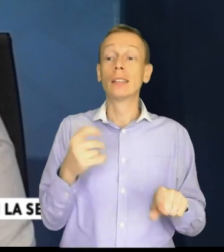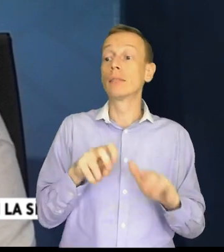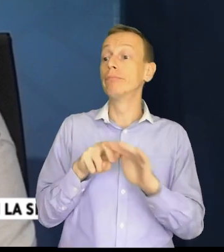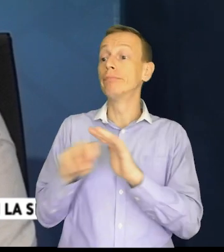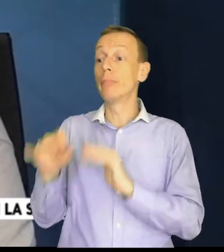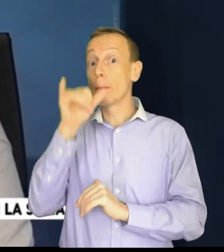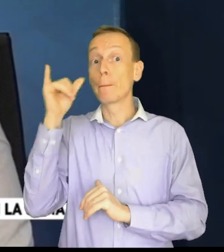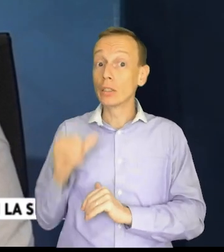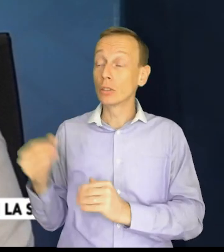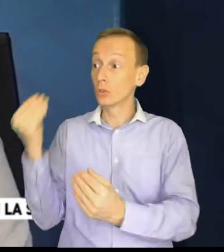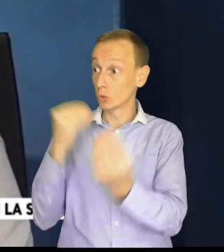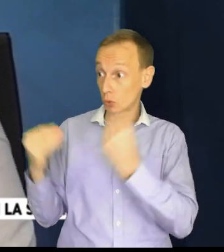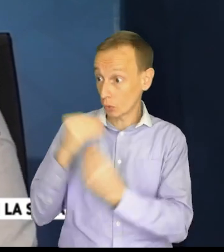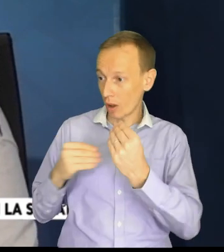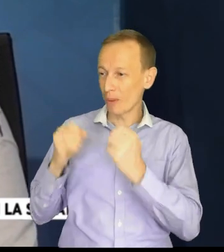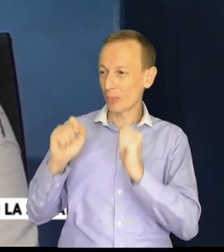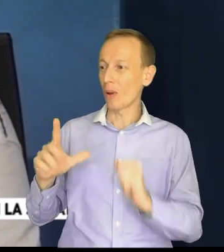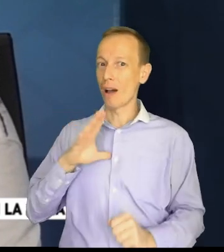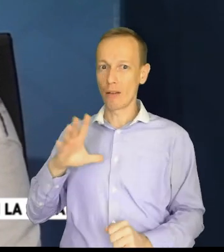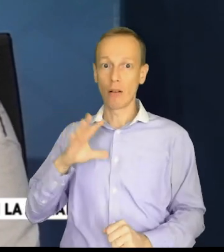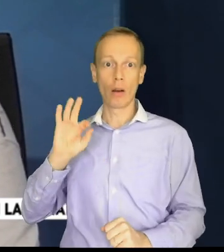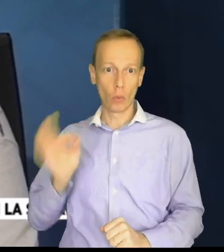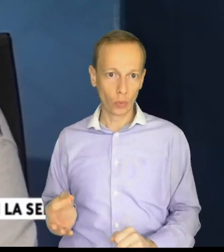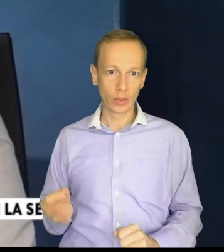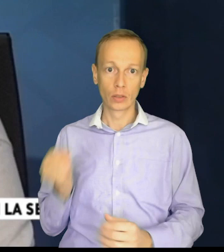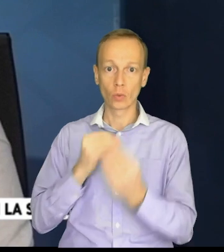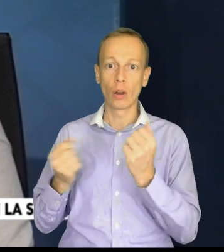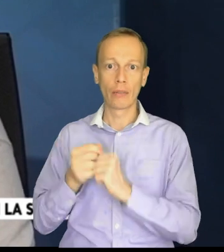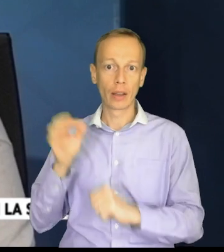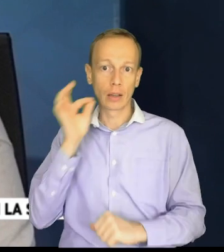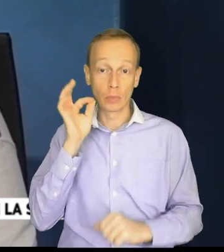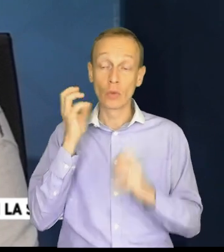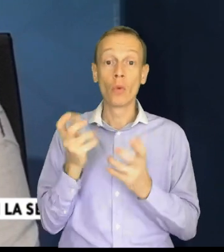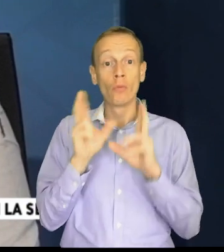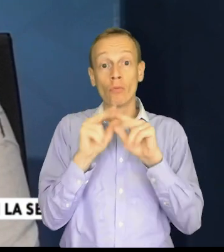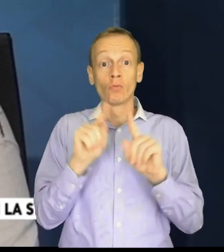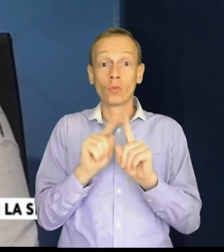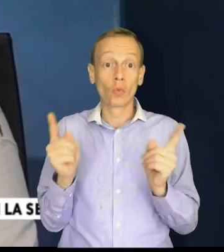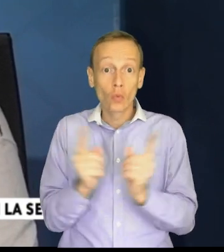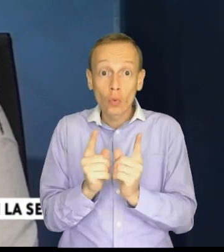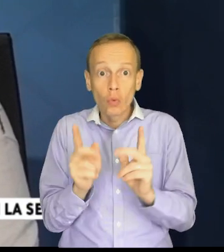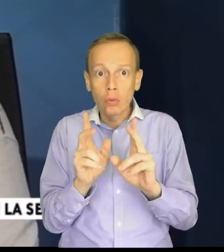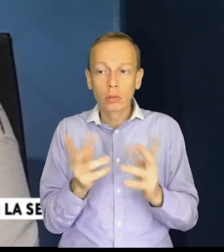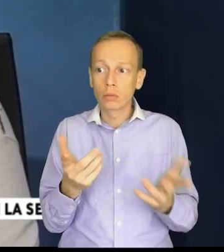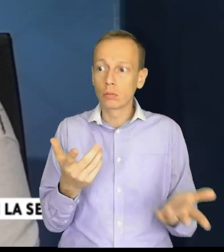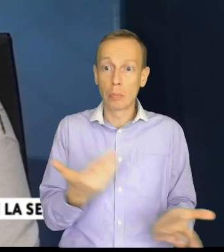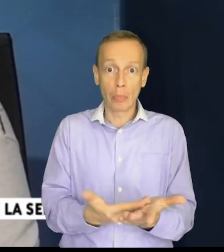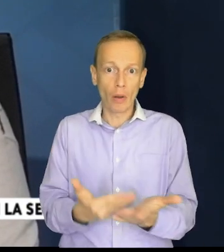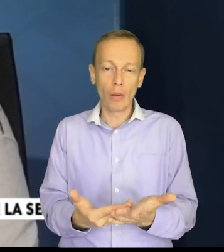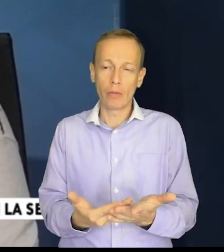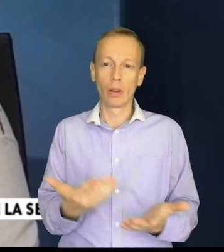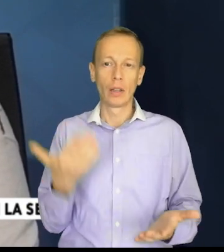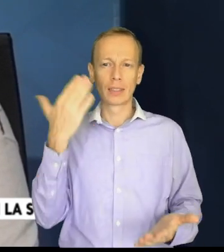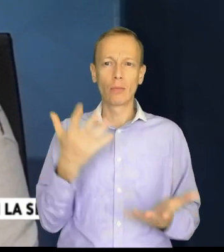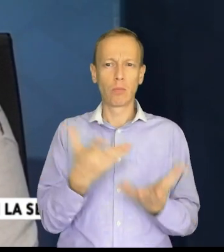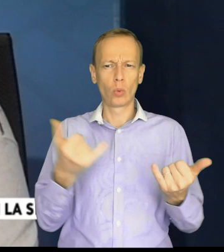Belgique, justement, a permis l'accès à ça. C'est tout. Et c'est cette petite histoire que je voulais démontrer à tout le monde. Je dis qu'aujourd'hui, on a beaucoup